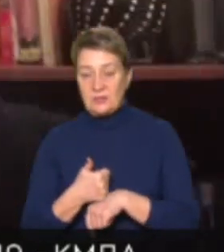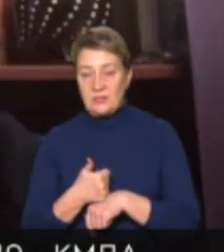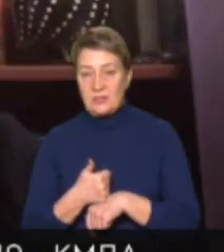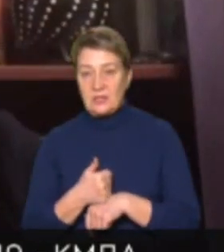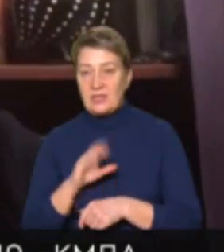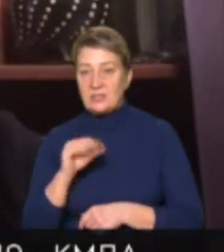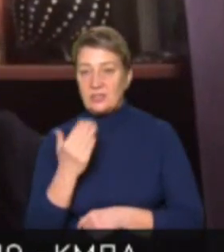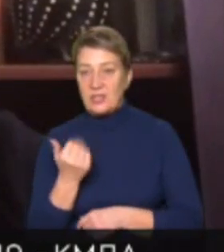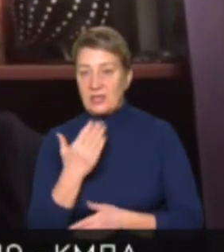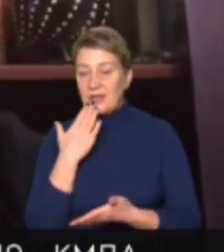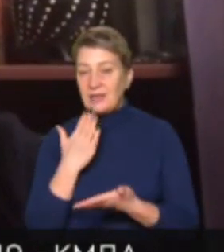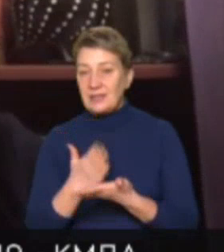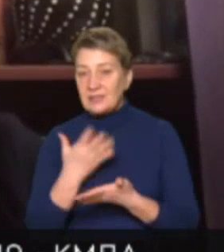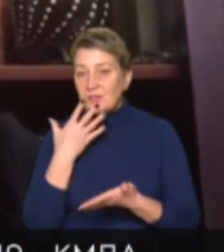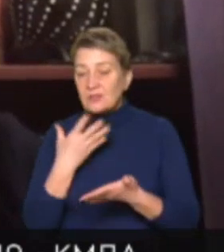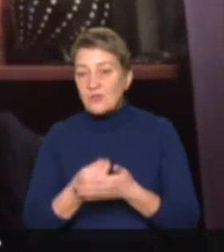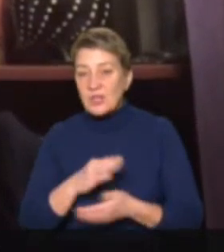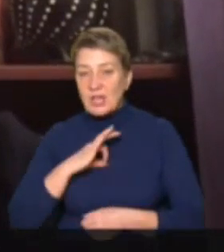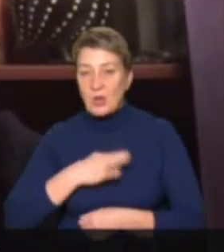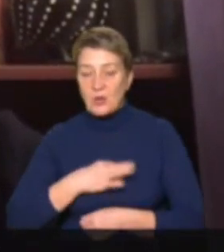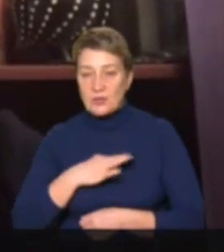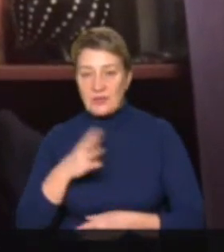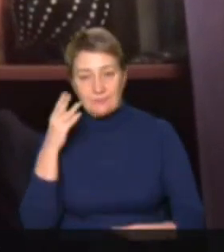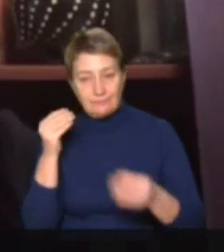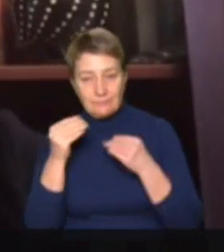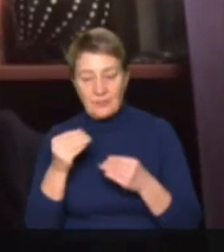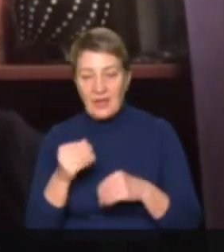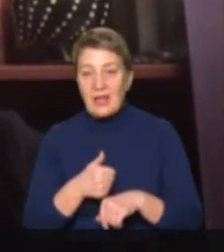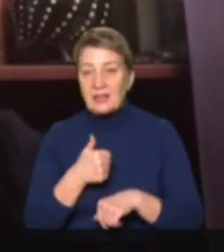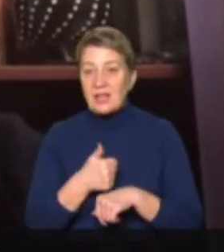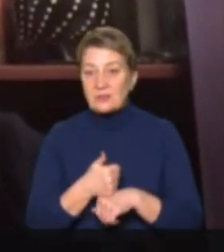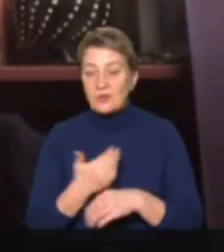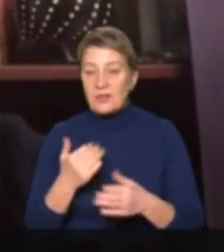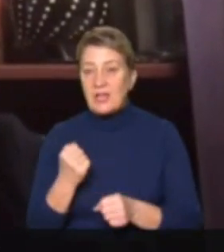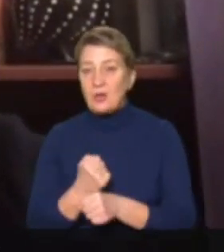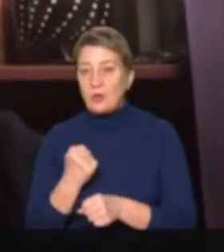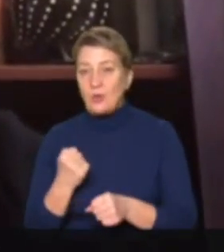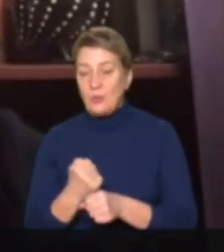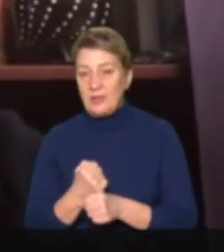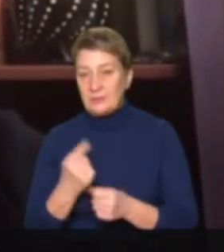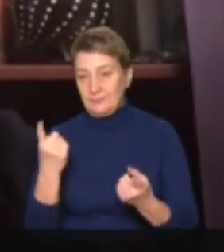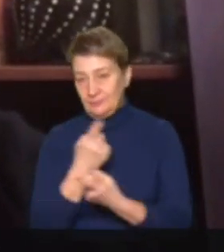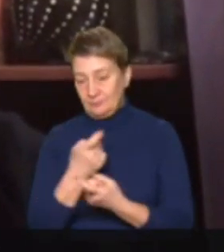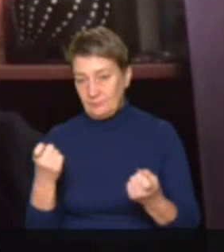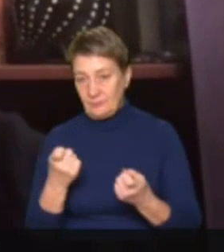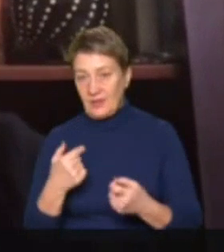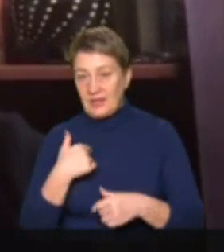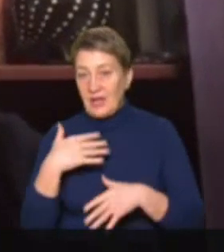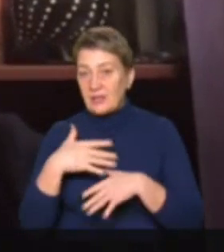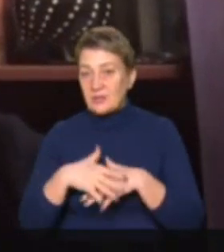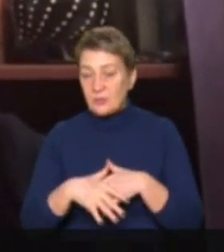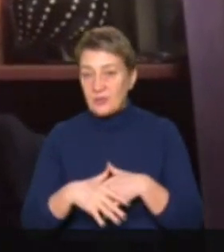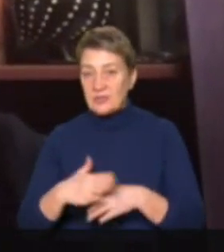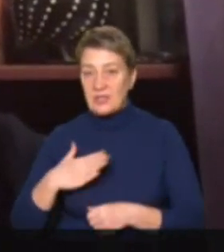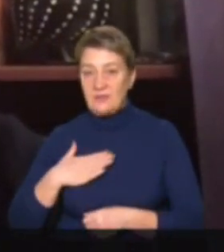Штатів є свої розвіддані, які вони, на основі яких вони роблять ці заяви. Наскільки я розумію, у нашого генштаба